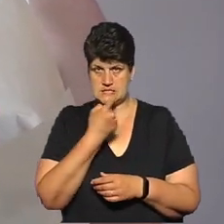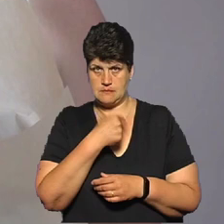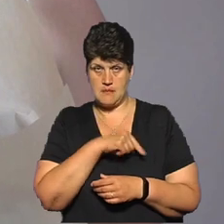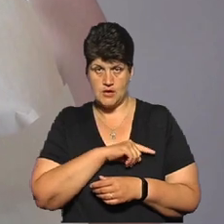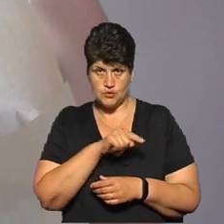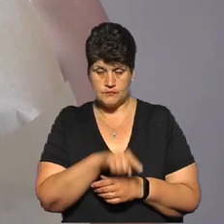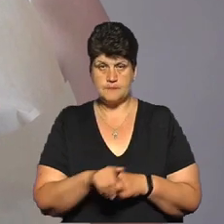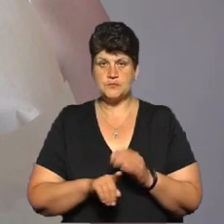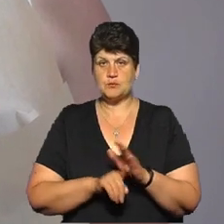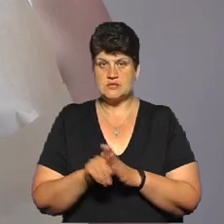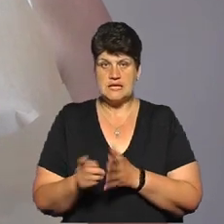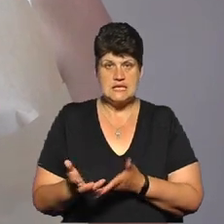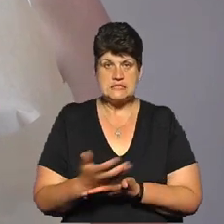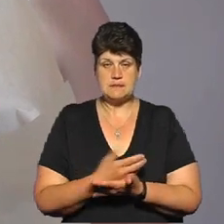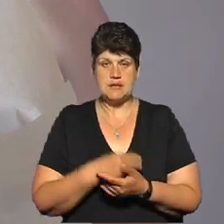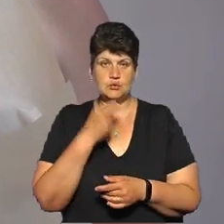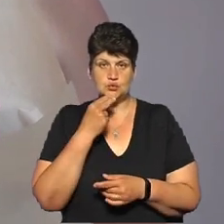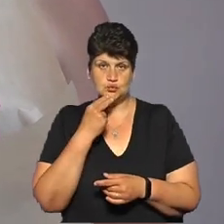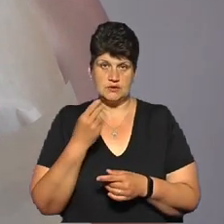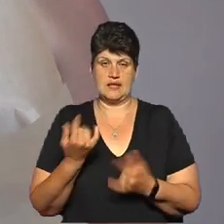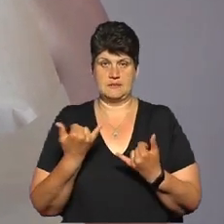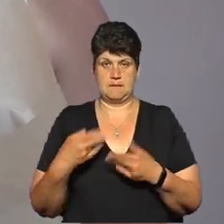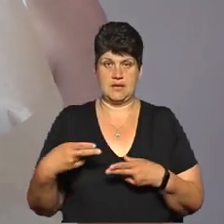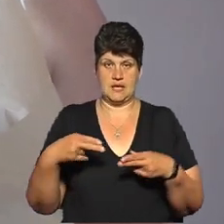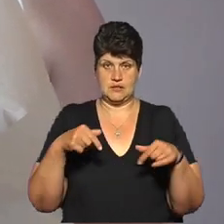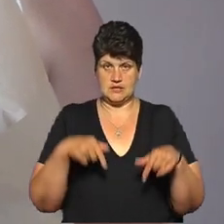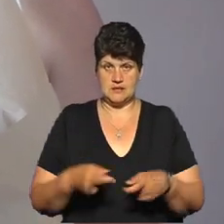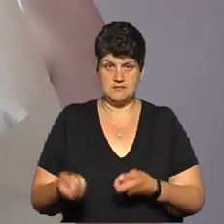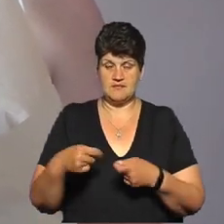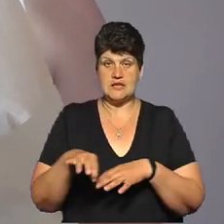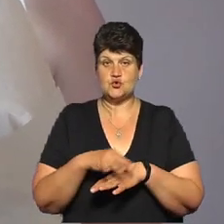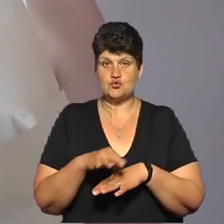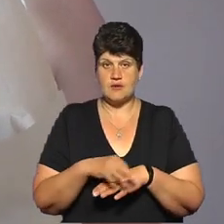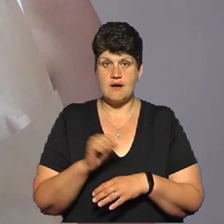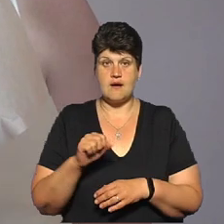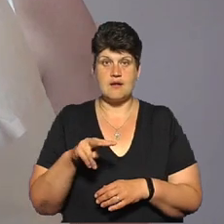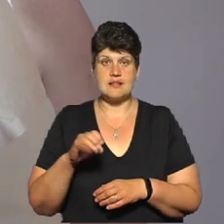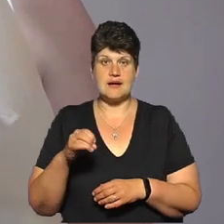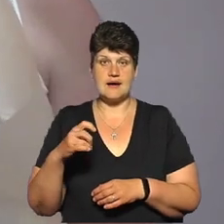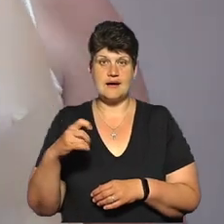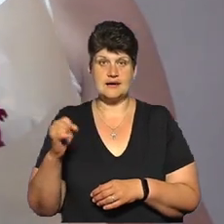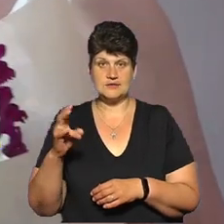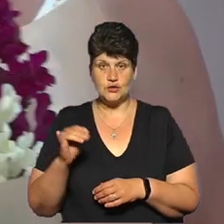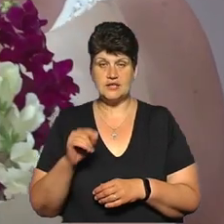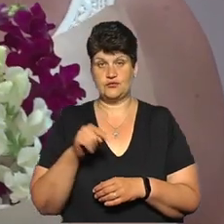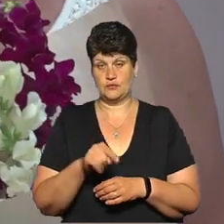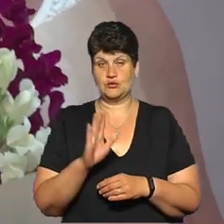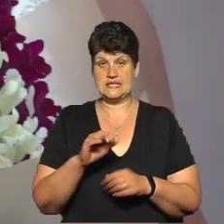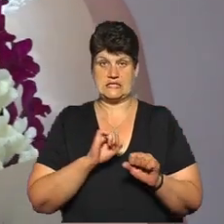продуктів перша, а тепер приїхала сюди і привезла свого чоловіка Алехандра. І те, що Алехандр йде захищати нашу Україну,